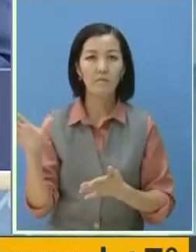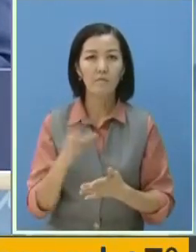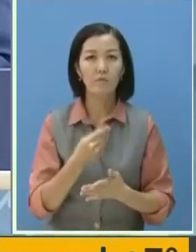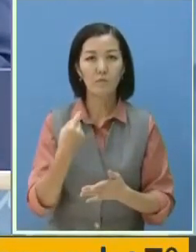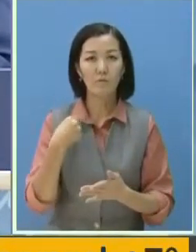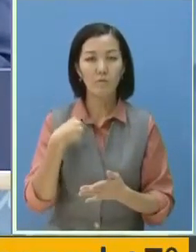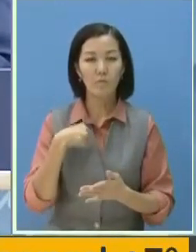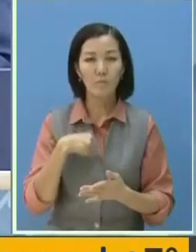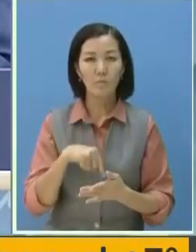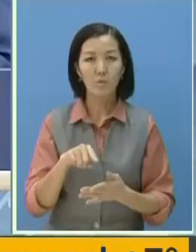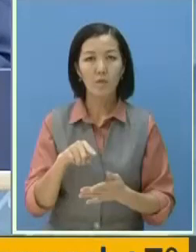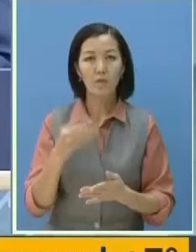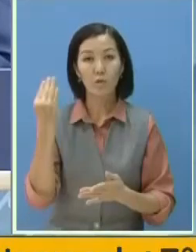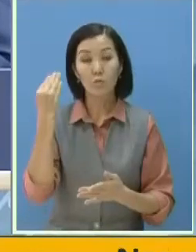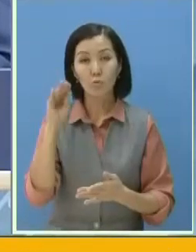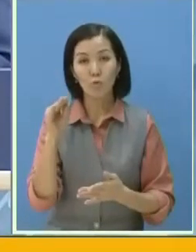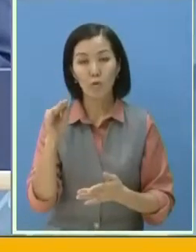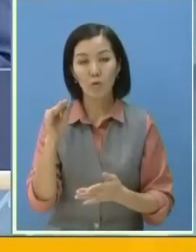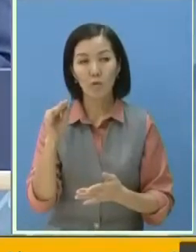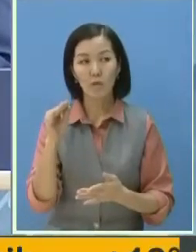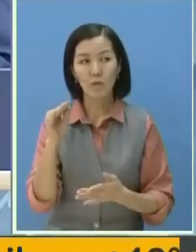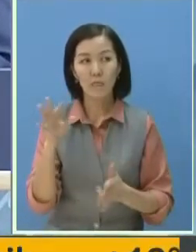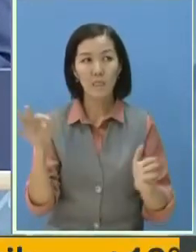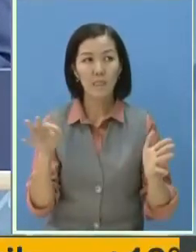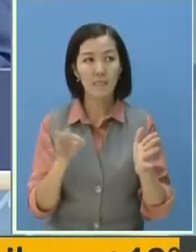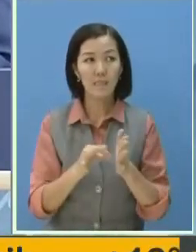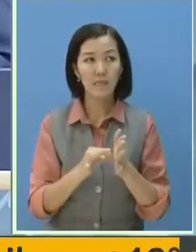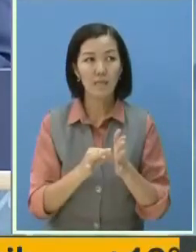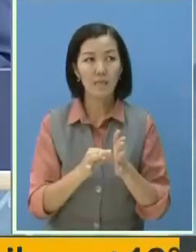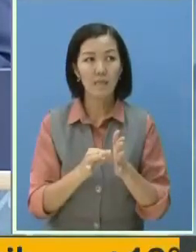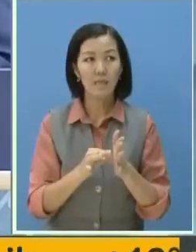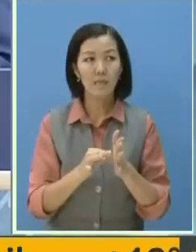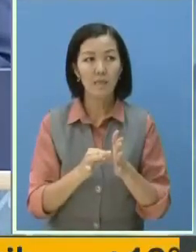вещества. И цель именно вот